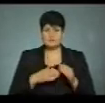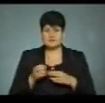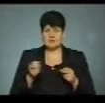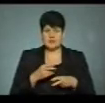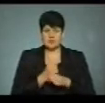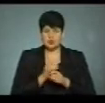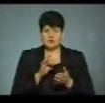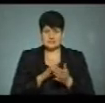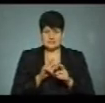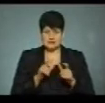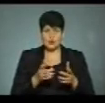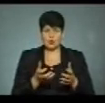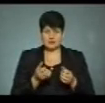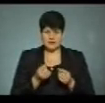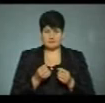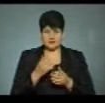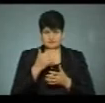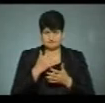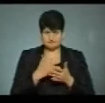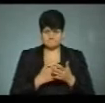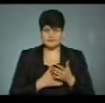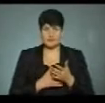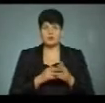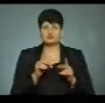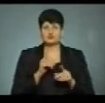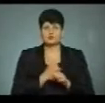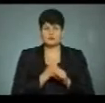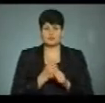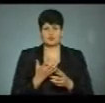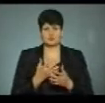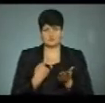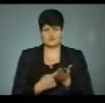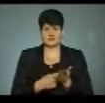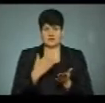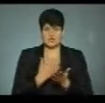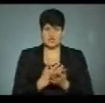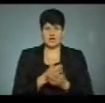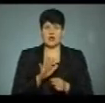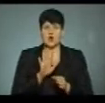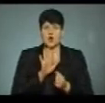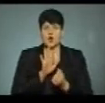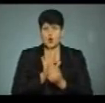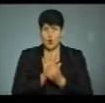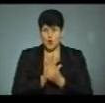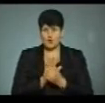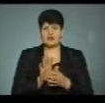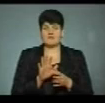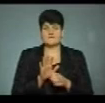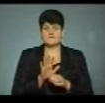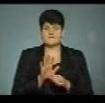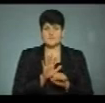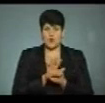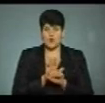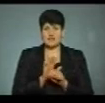центру отримали алгоритм дій у разі виявлення підозри коронавірусу. Ми маємо можливість робити дослідження